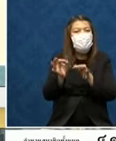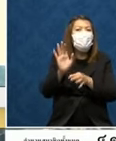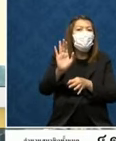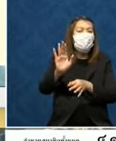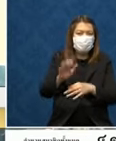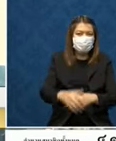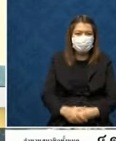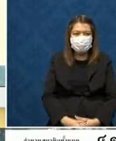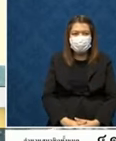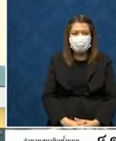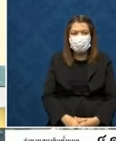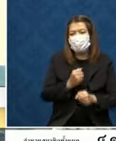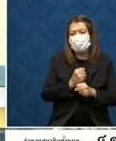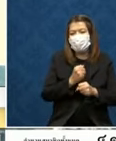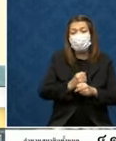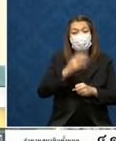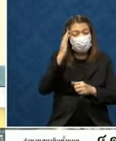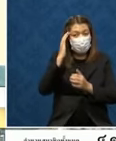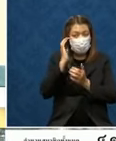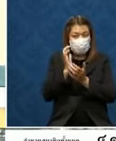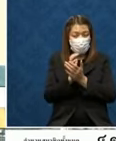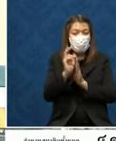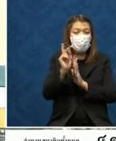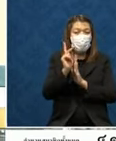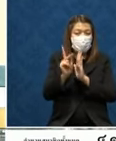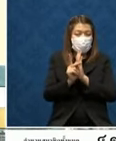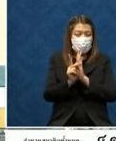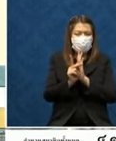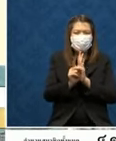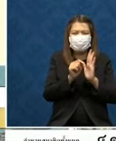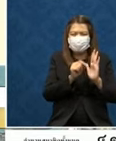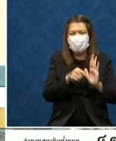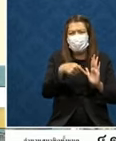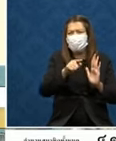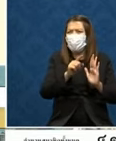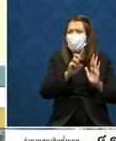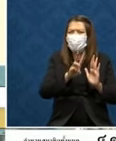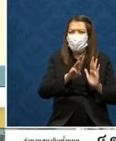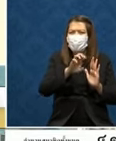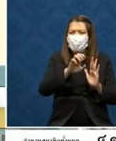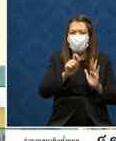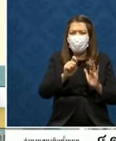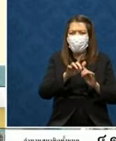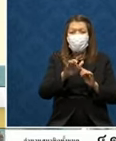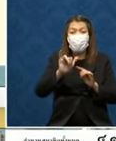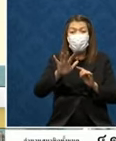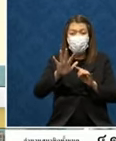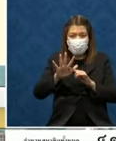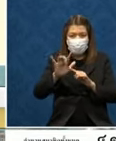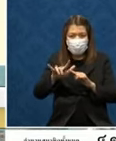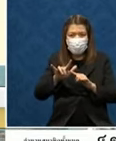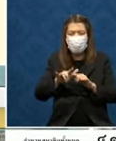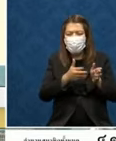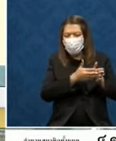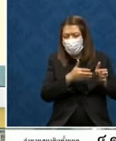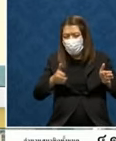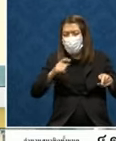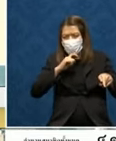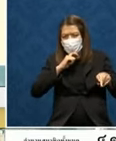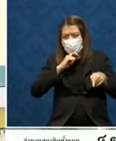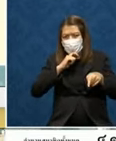และการปฏิบัติของพนักงานสอบสวนตามกฎหมายปวิอาญาซึ่งคดียังอยู่ระหว่างการสอบสวนและยังอยู่ภายในอายุความถ้าออก